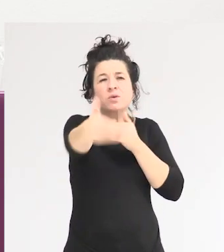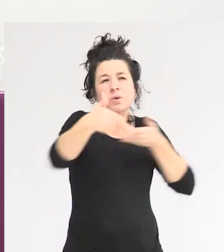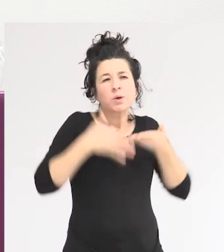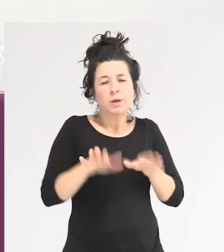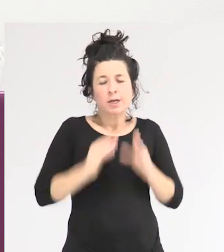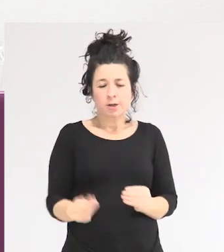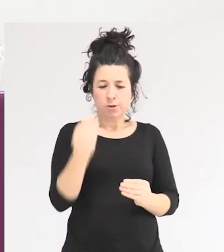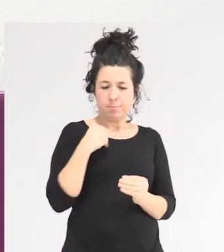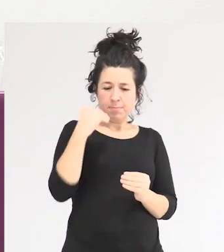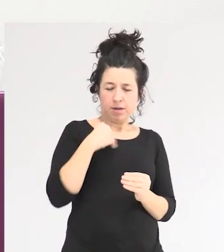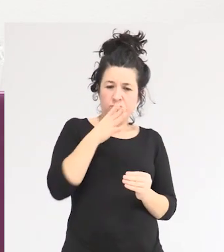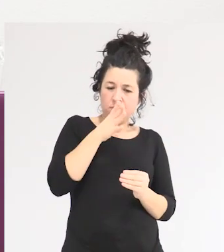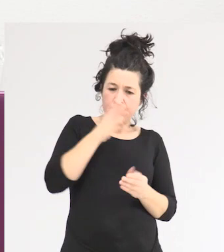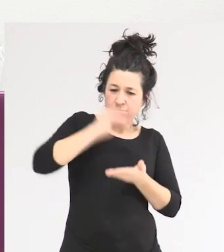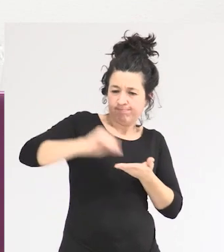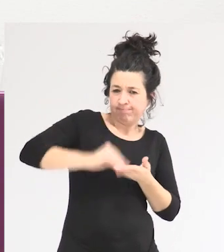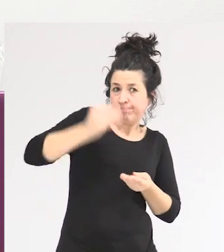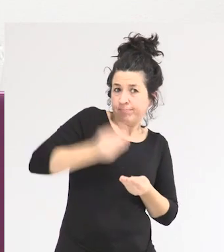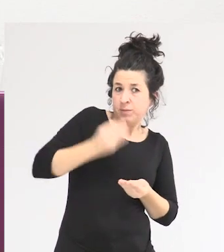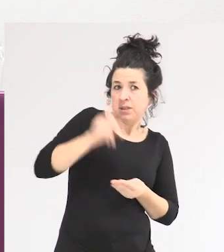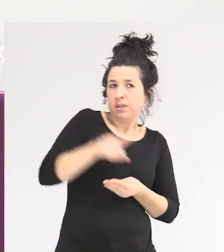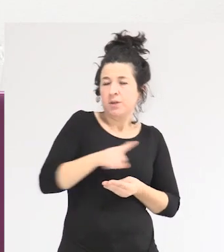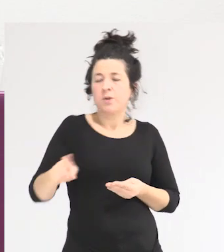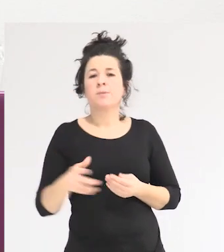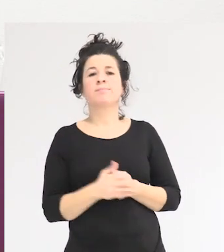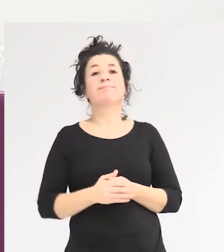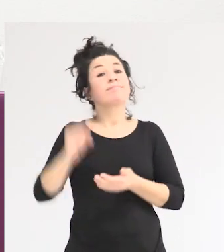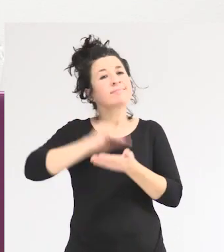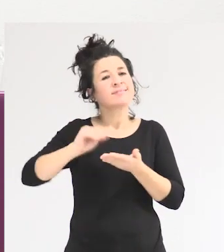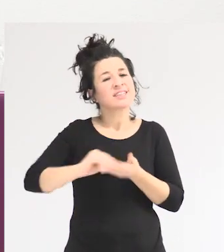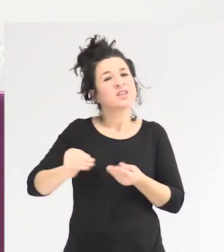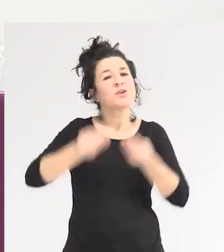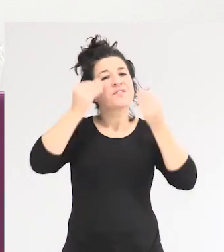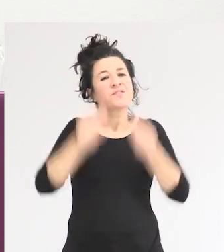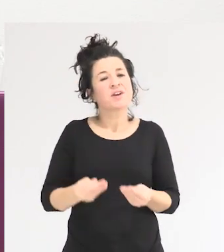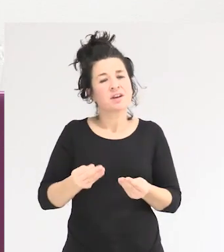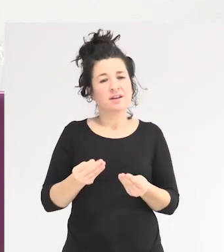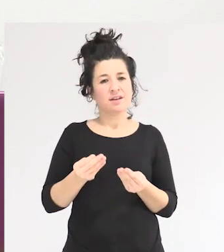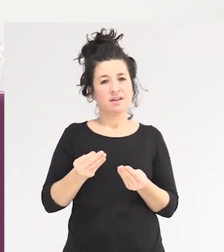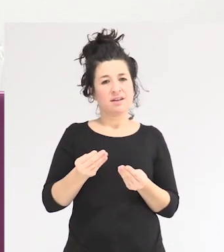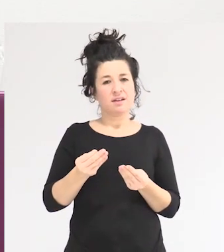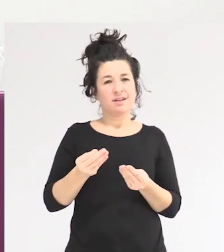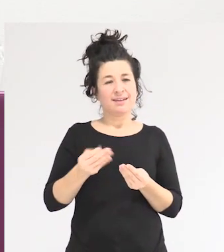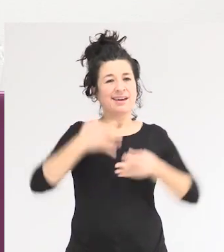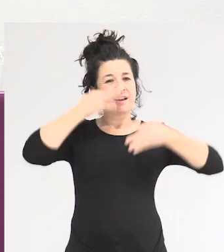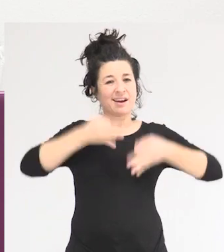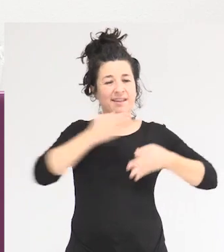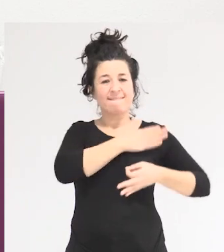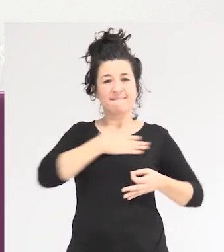dizkioten, hain idaz leona izateagatik. Idaz leonak, egiaz, gizona izan nahiko